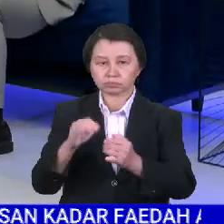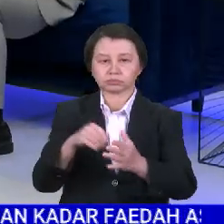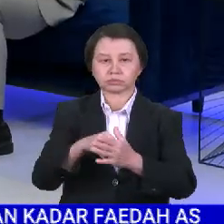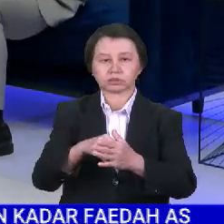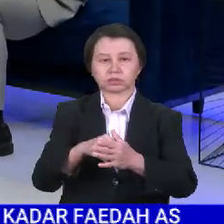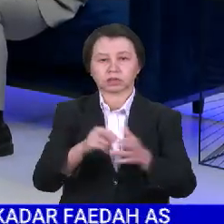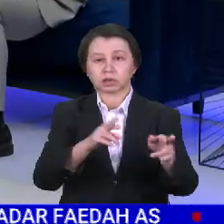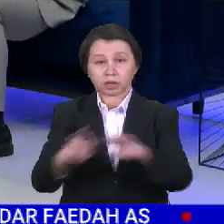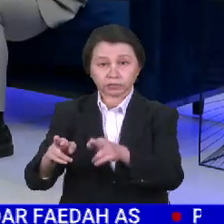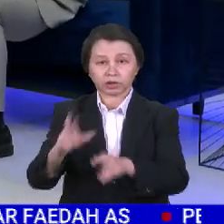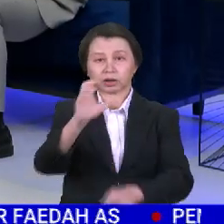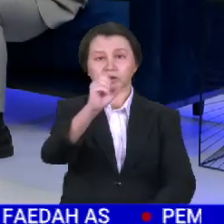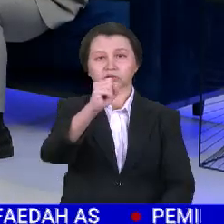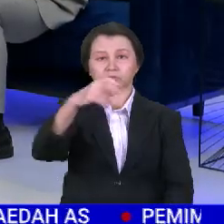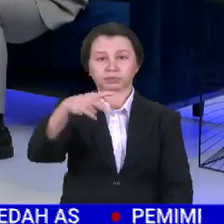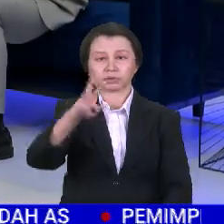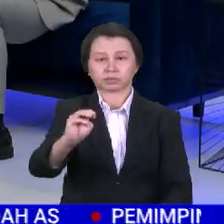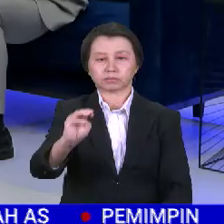rancangan selama pagi Indonesia